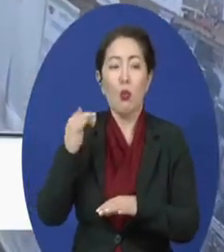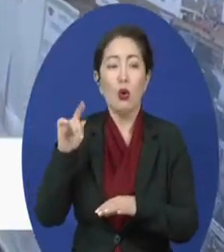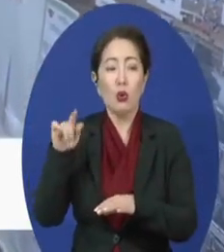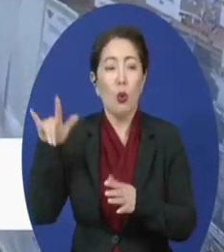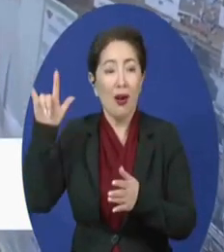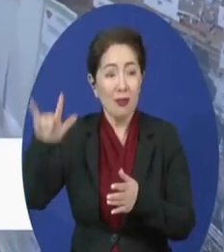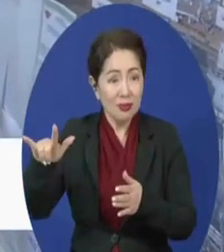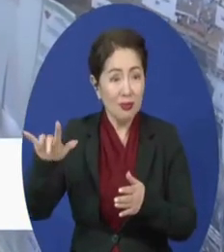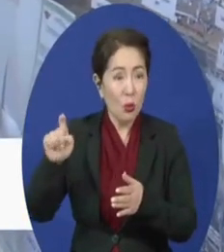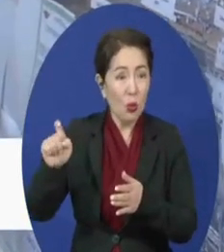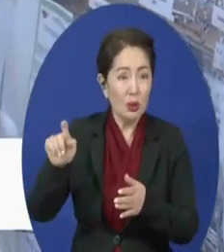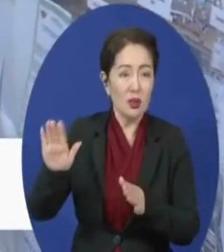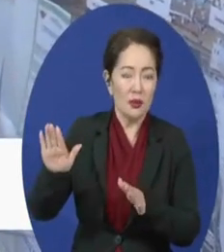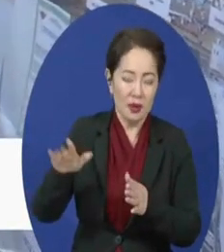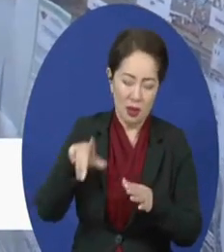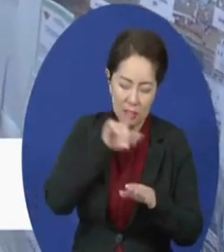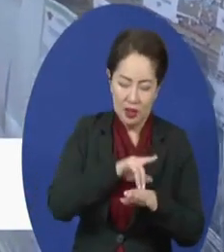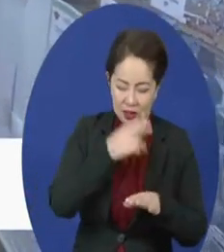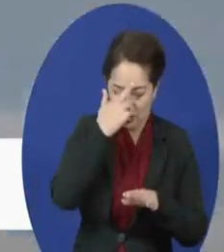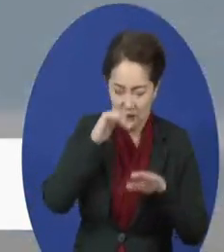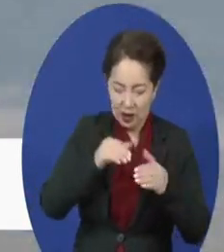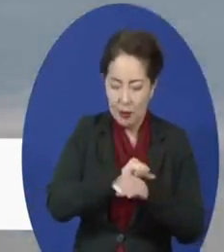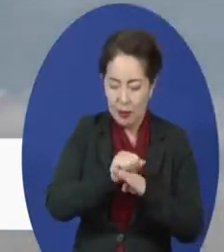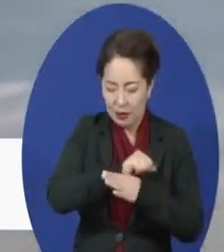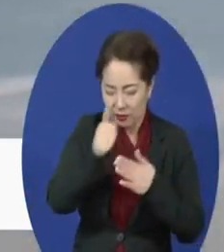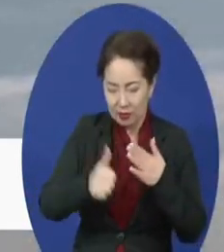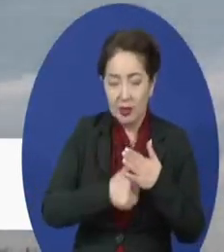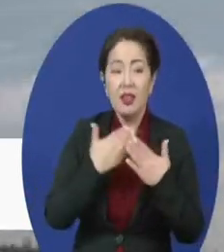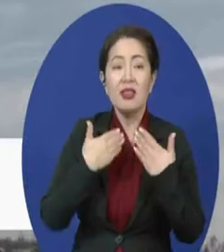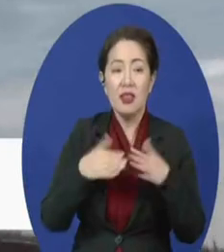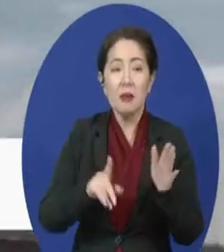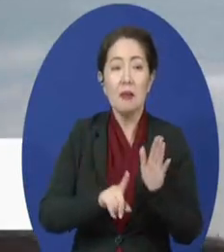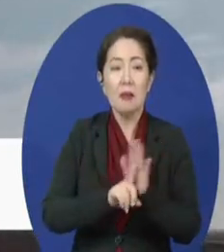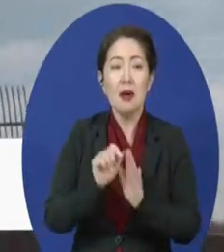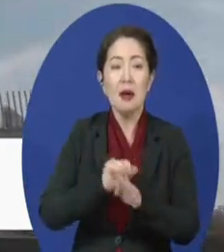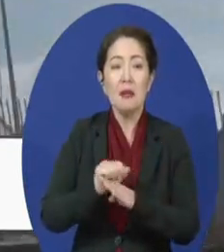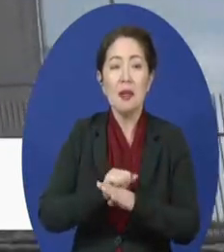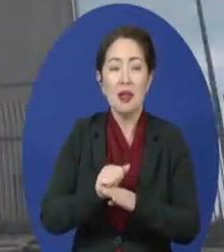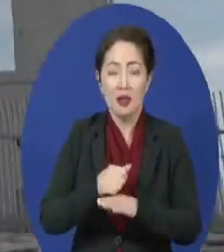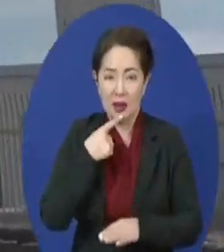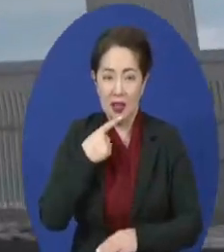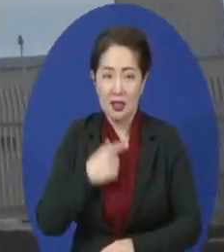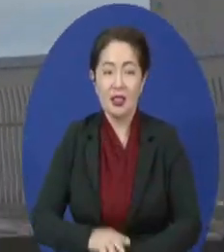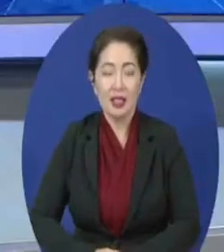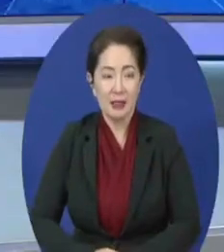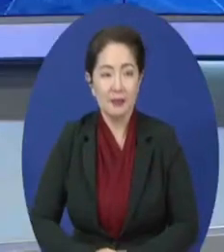бэлтгэл ажил бүрэн хангагдсан үйл ажиллагаа эхлэхэд бэлэн болсон гэдгийг хэлж байна.